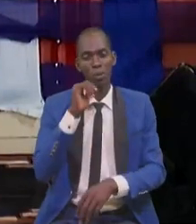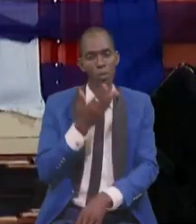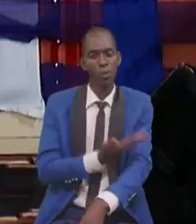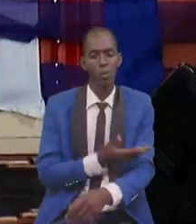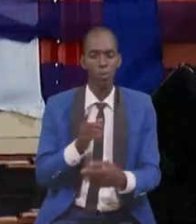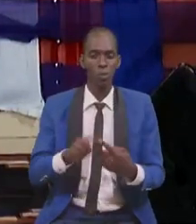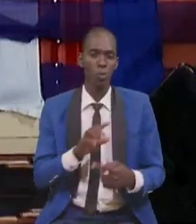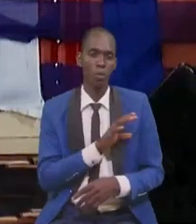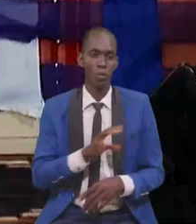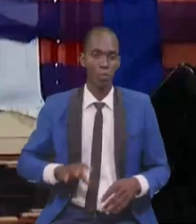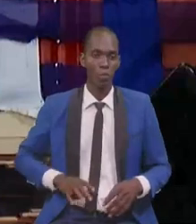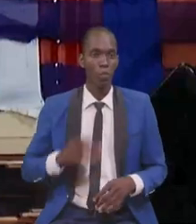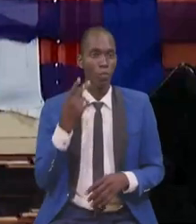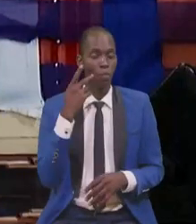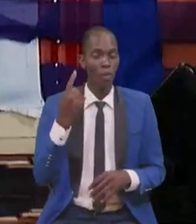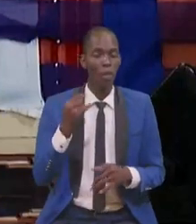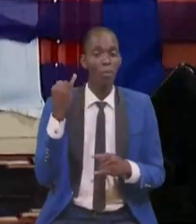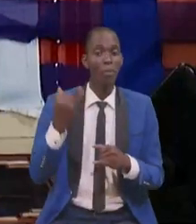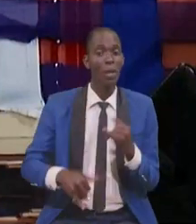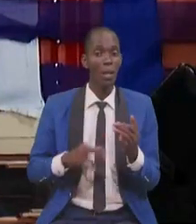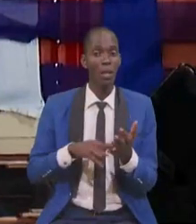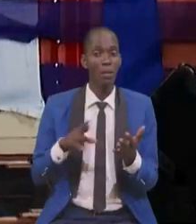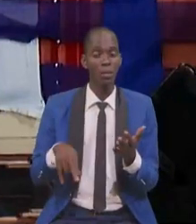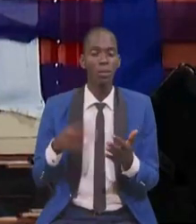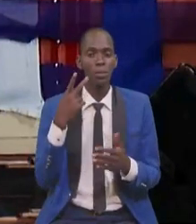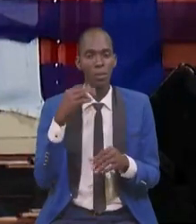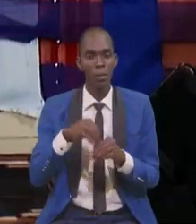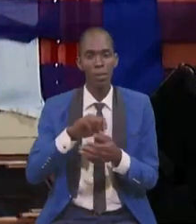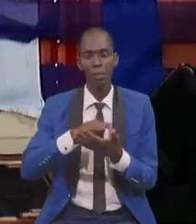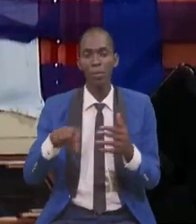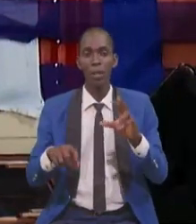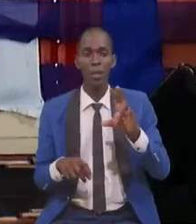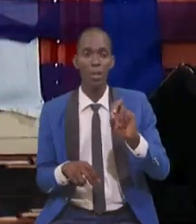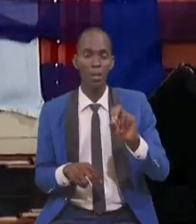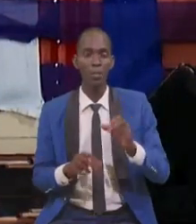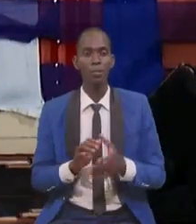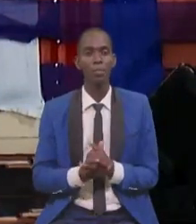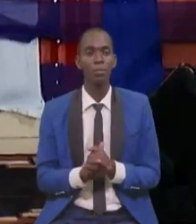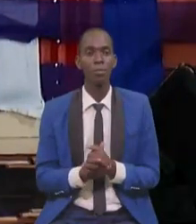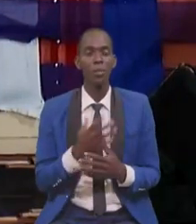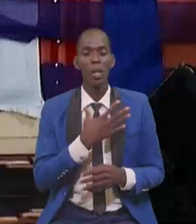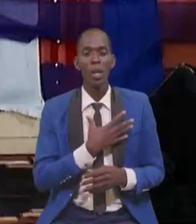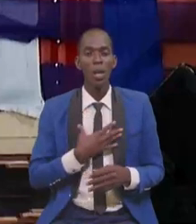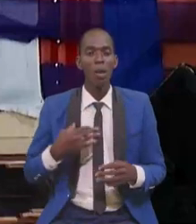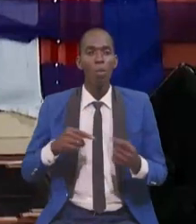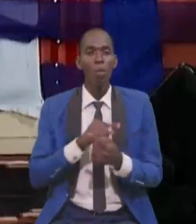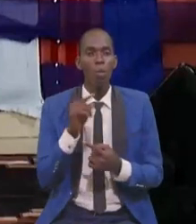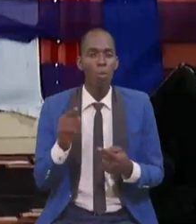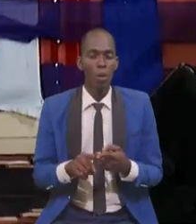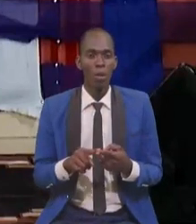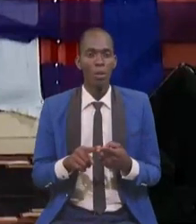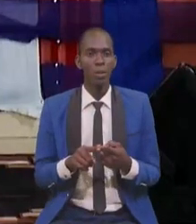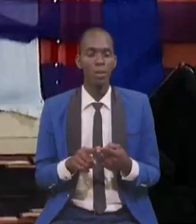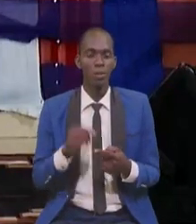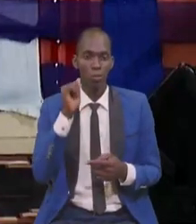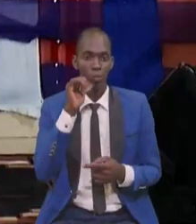à Christ. Voyons le résultat au verset 30. Et quand